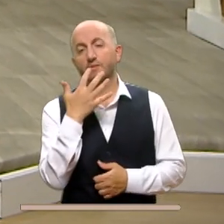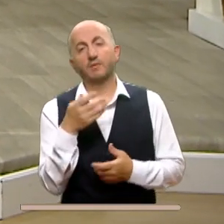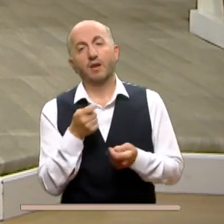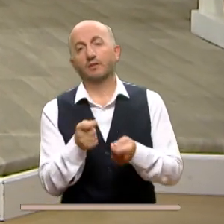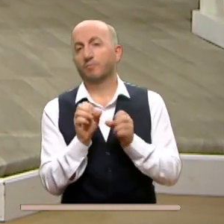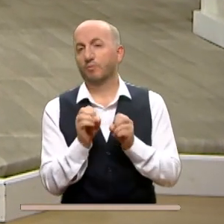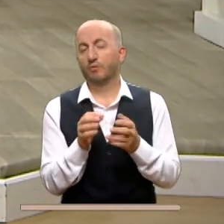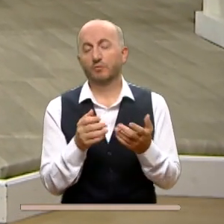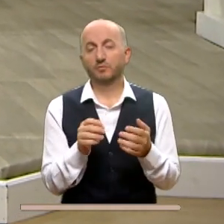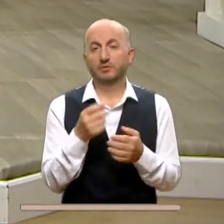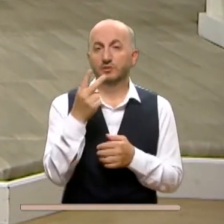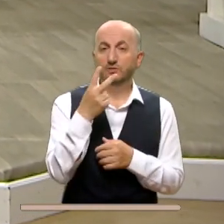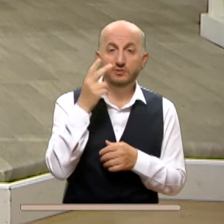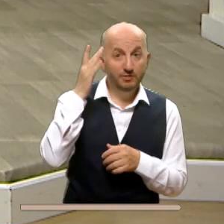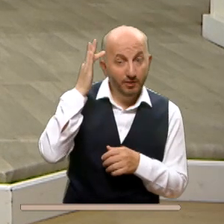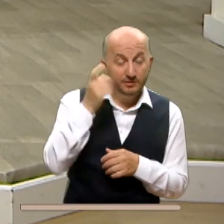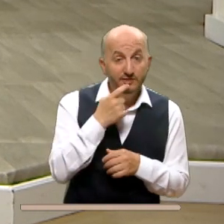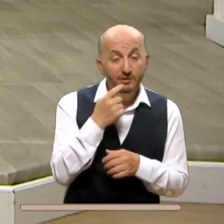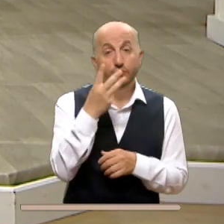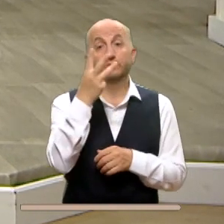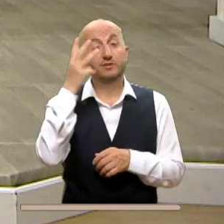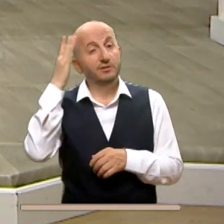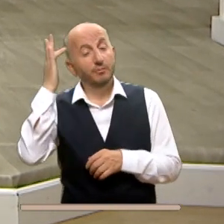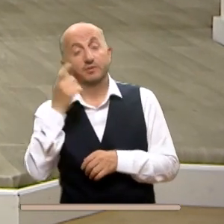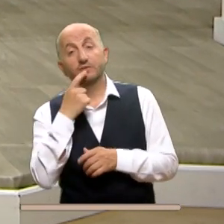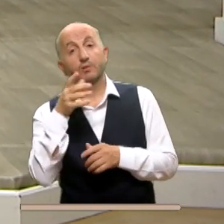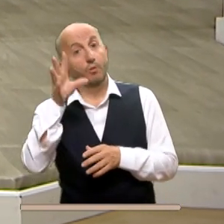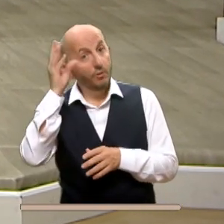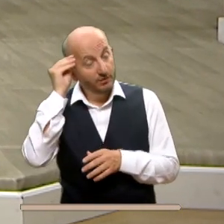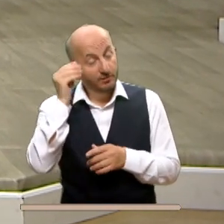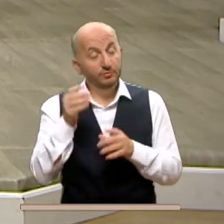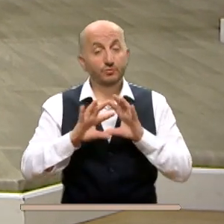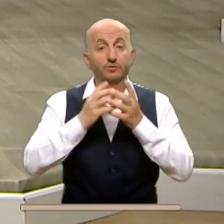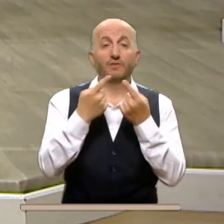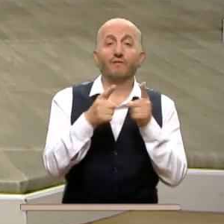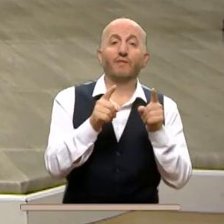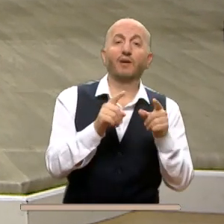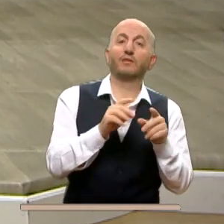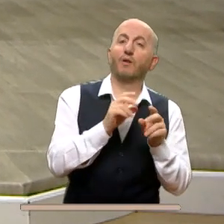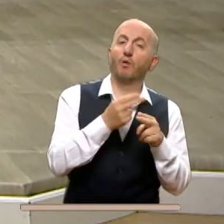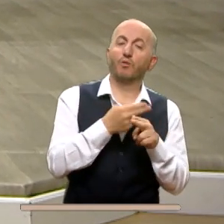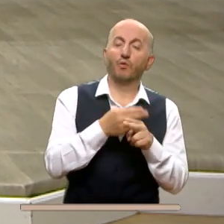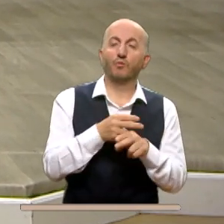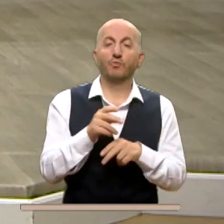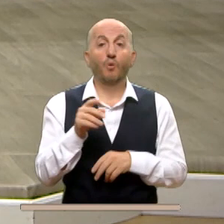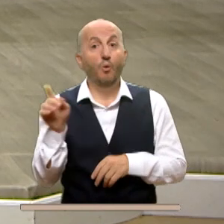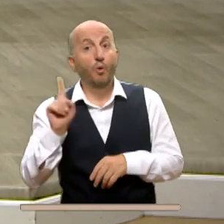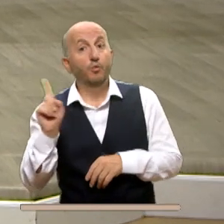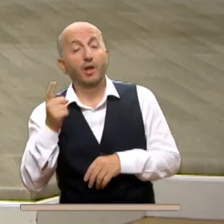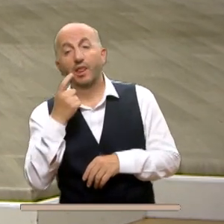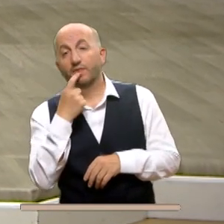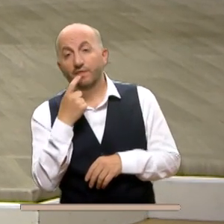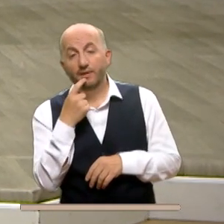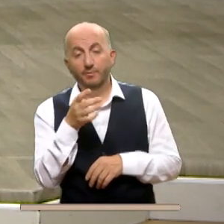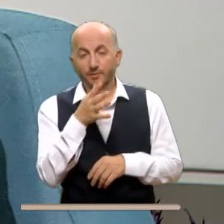bir yabancı dil, iki yabancı dil, 3 yabancı dili öğrenin. Dünyada çeşitli örneklerini görüyorsunuz. Efendim şu ilim adamı 10 tane dil bilirmiş, ikisini çok